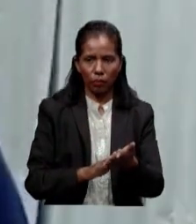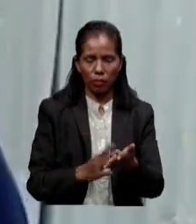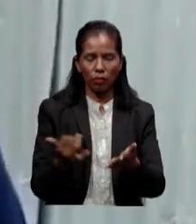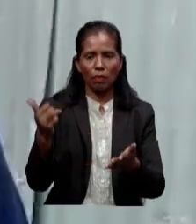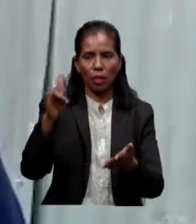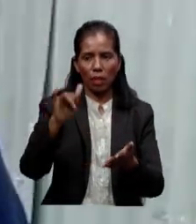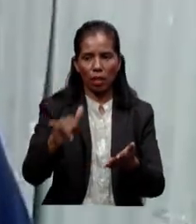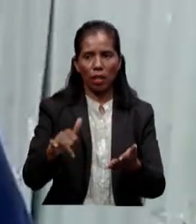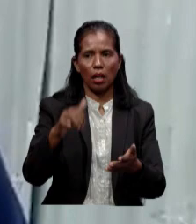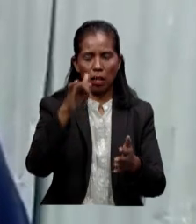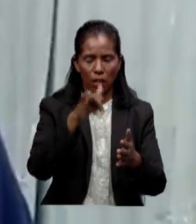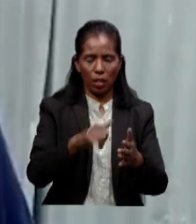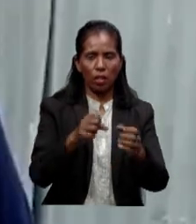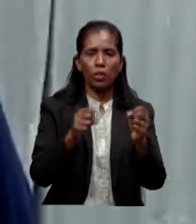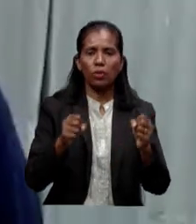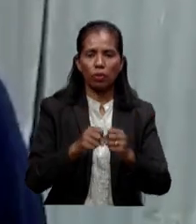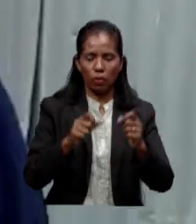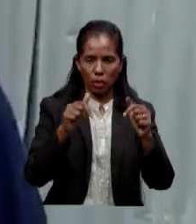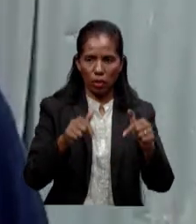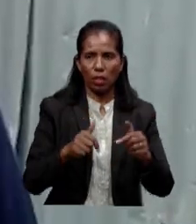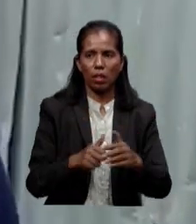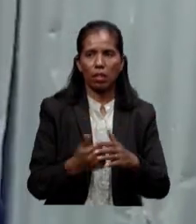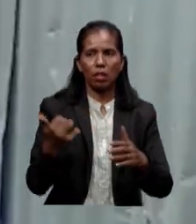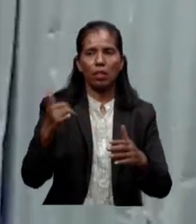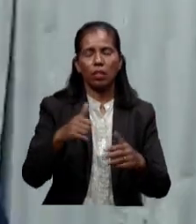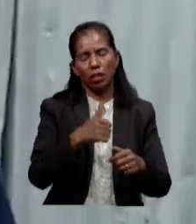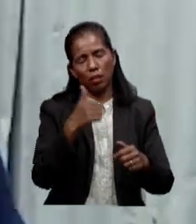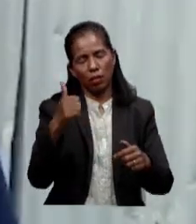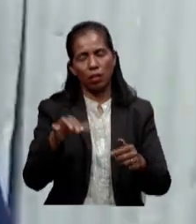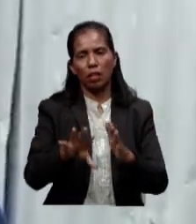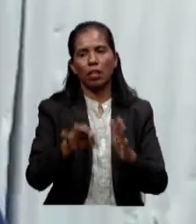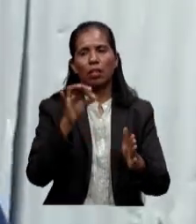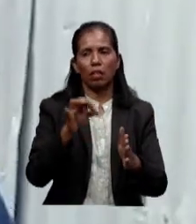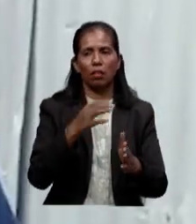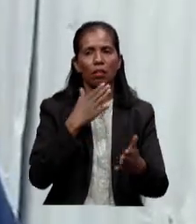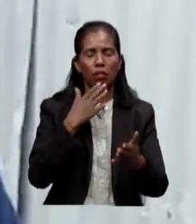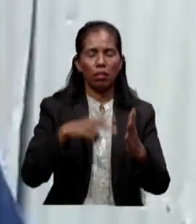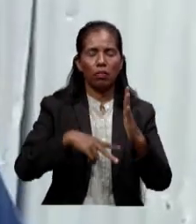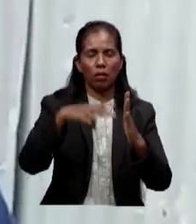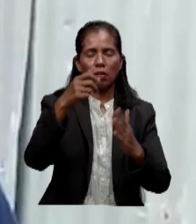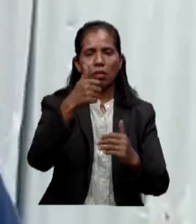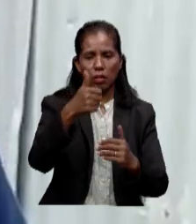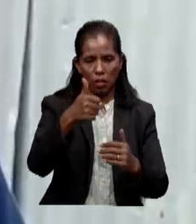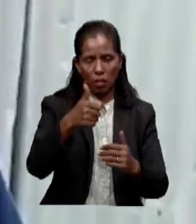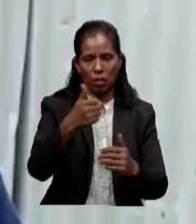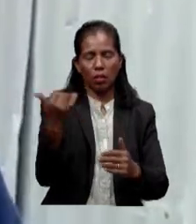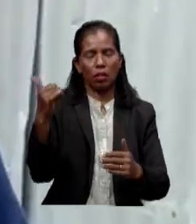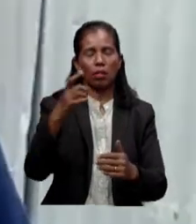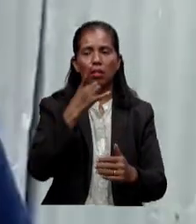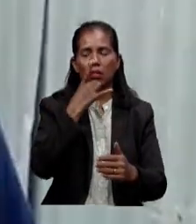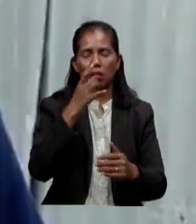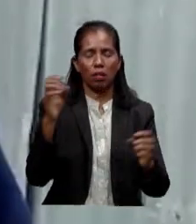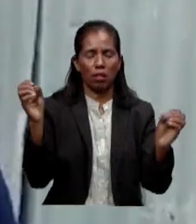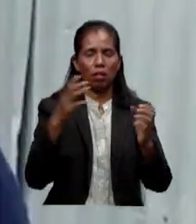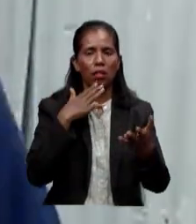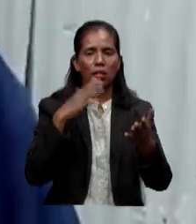nebe establece hela iha suku idane. Sir seluk nebe hetanahi mai ho nilai dia, valor dia. Sira nebe elektrisidade da dia,